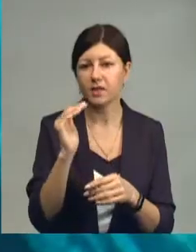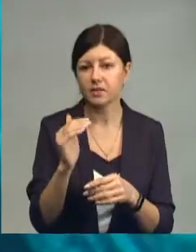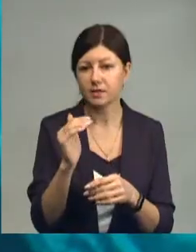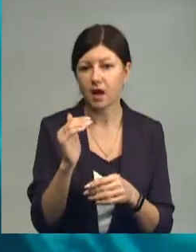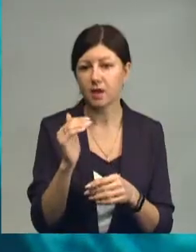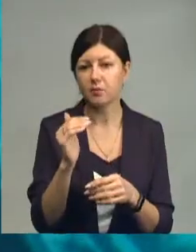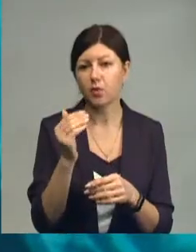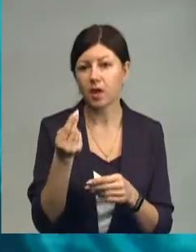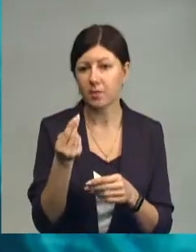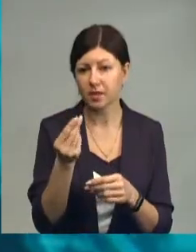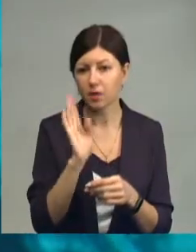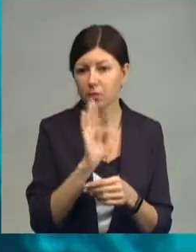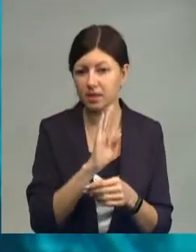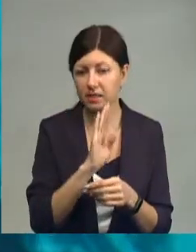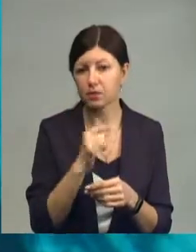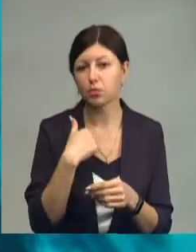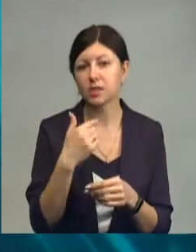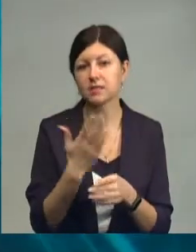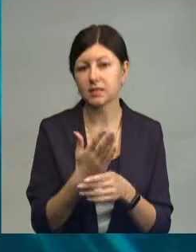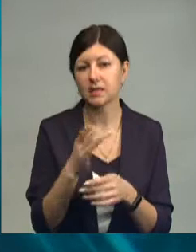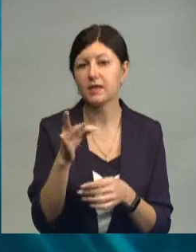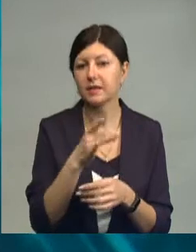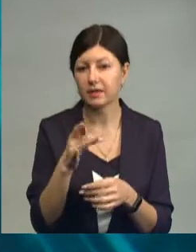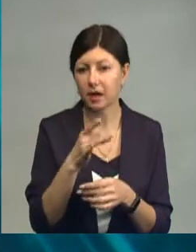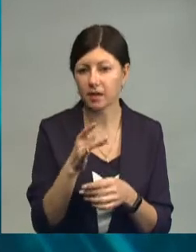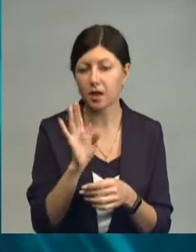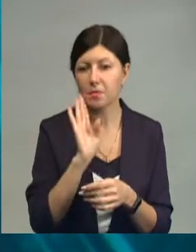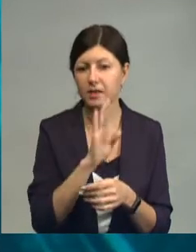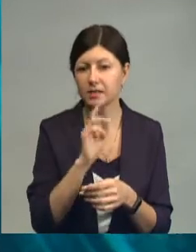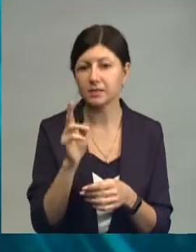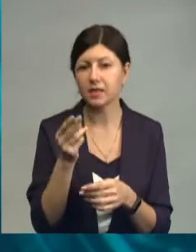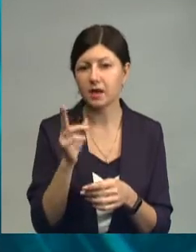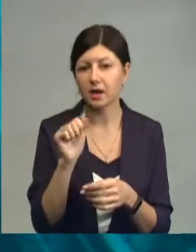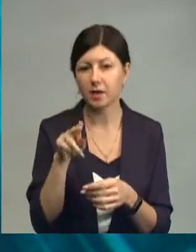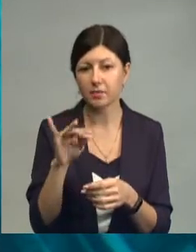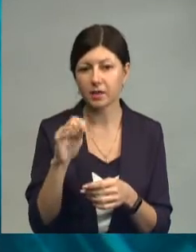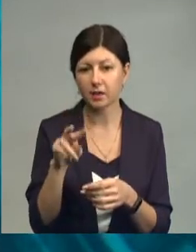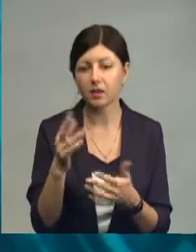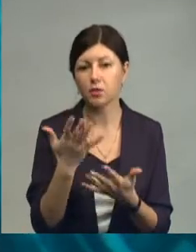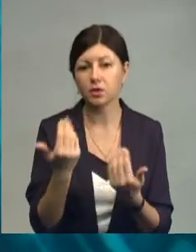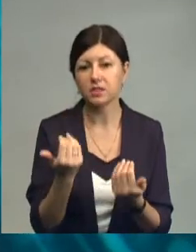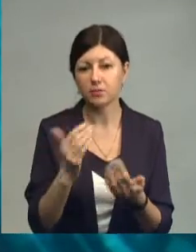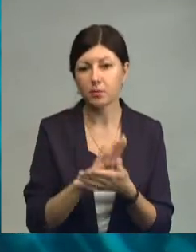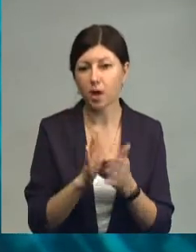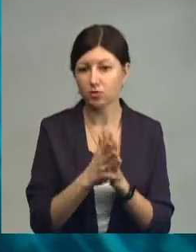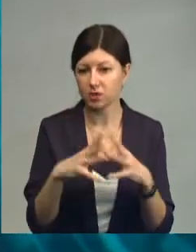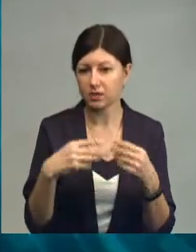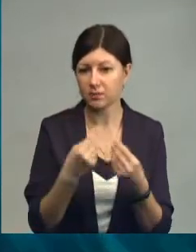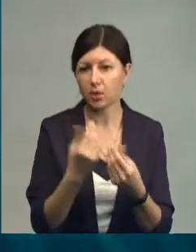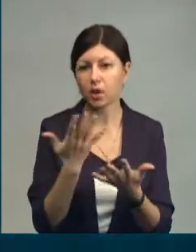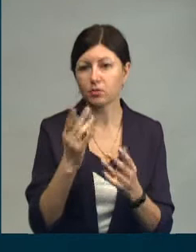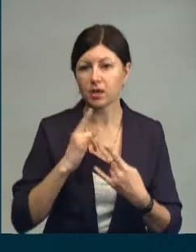капиталу материнскому нас есть региональный материнский капитал который положен сегодня семью который родился